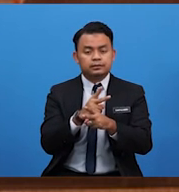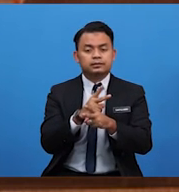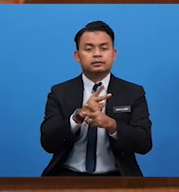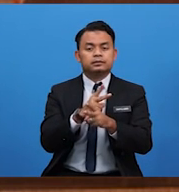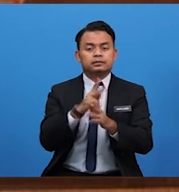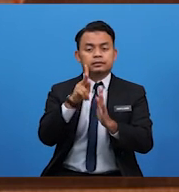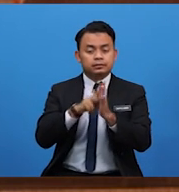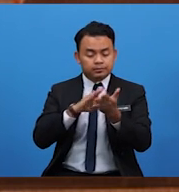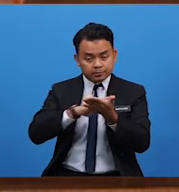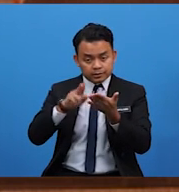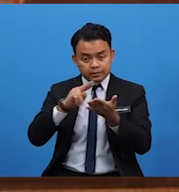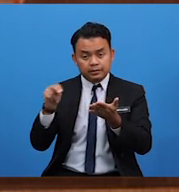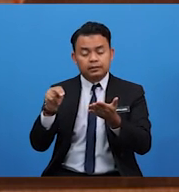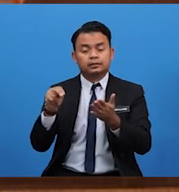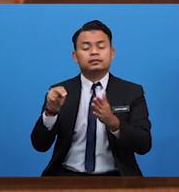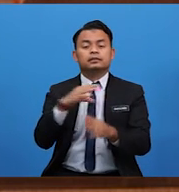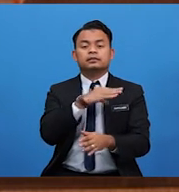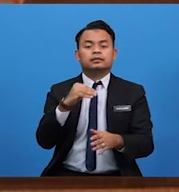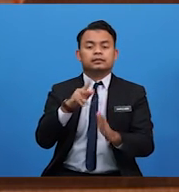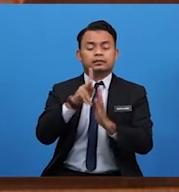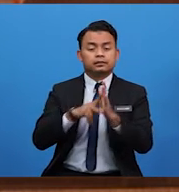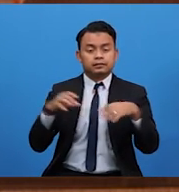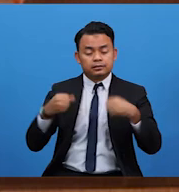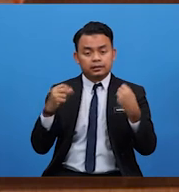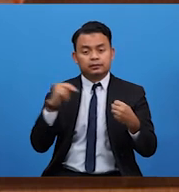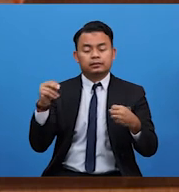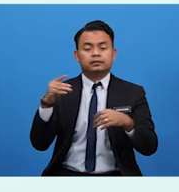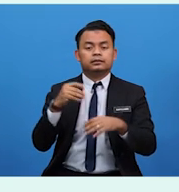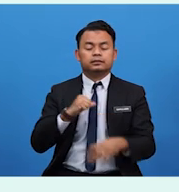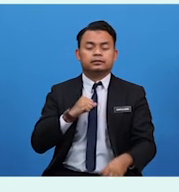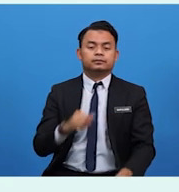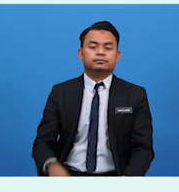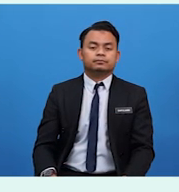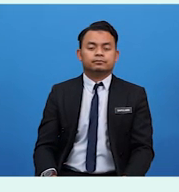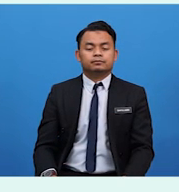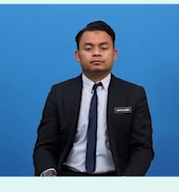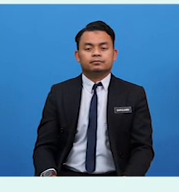kebersihan dan kesihatan diri serta selamat maju jaya.